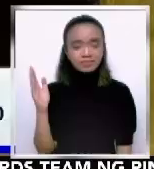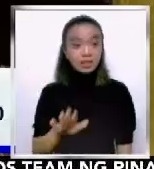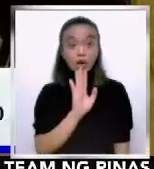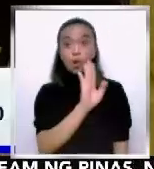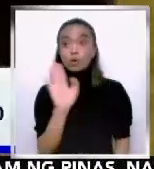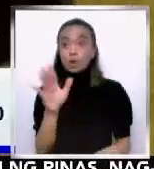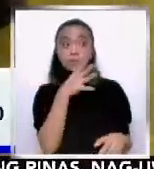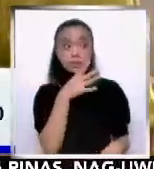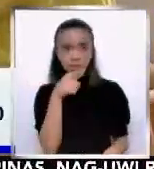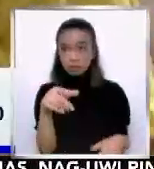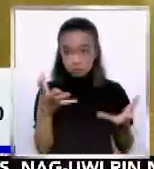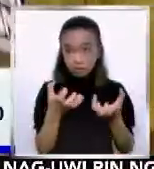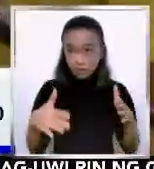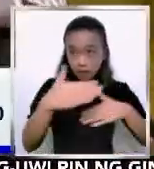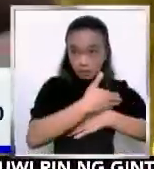nang iyakapin ang nanay mo.